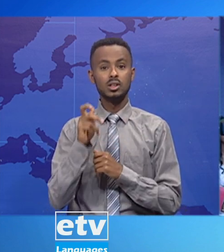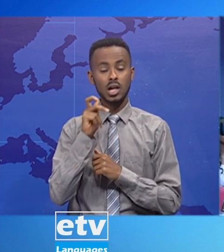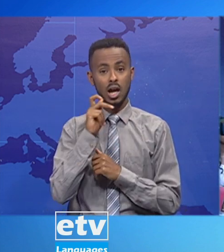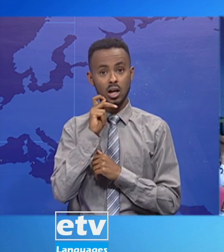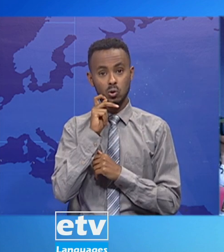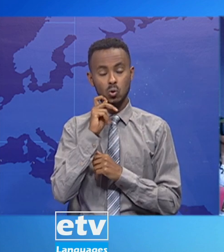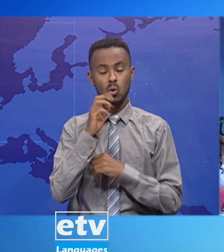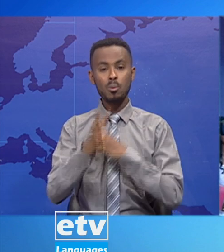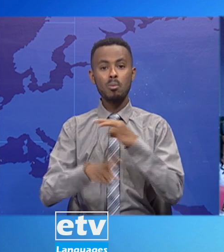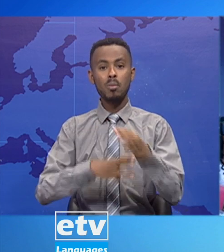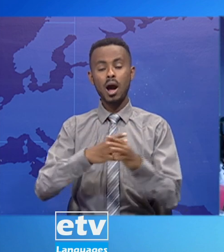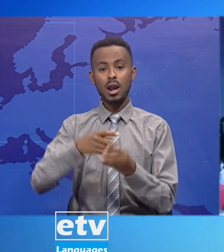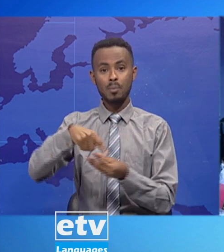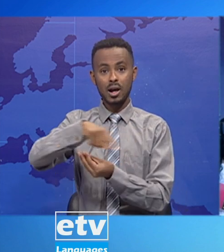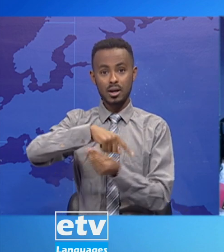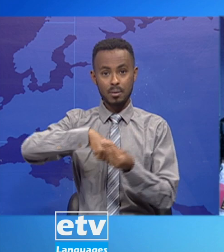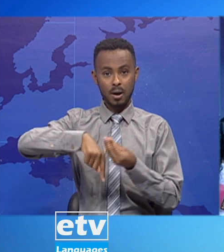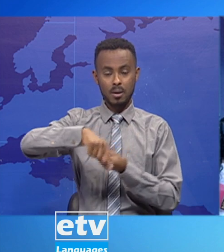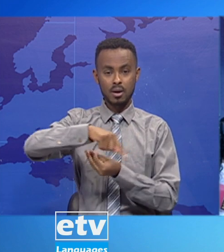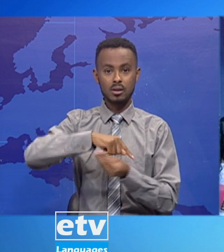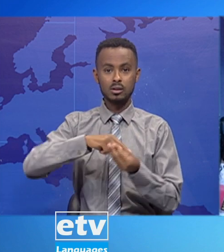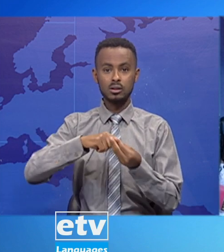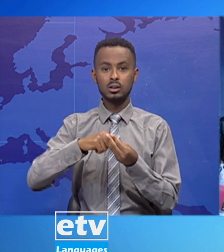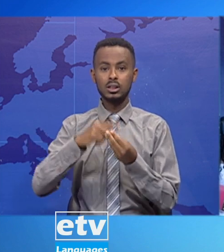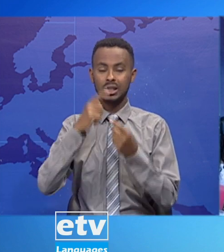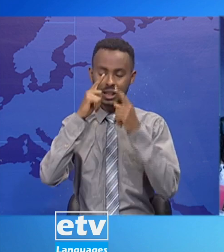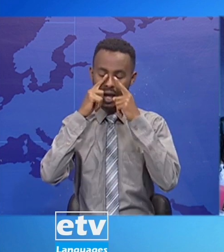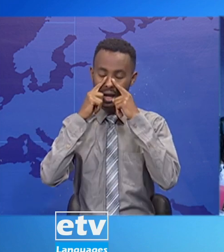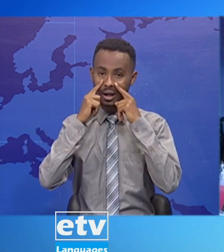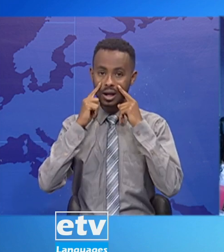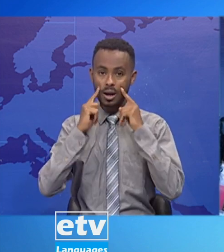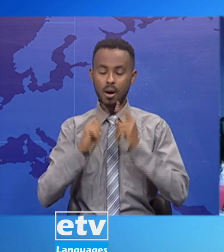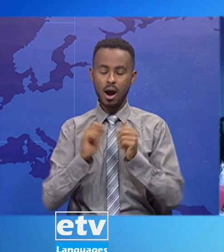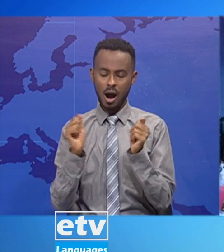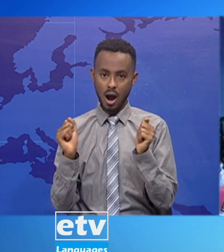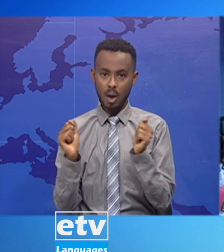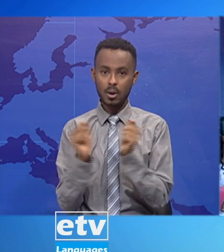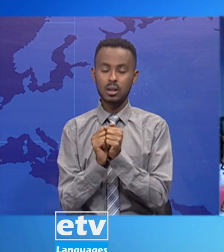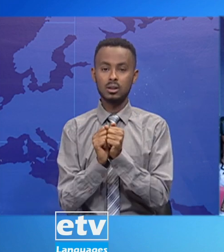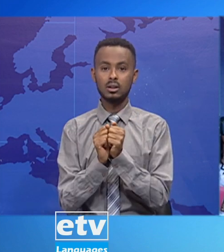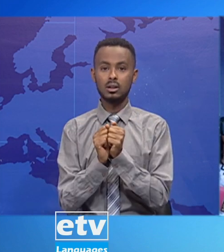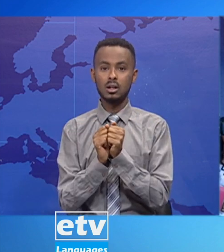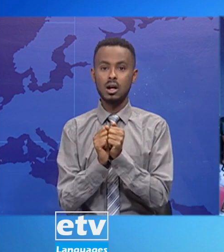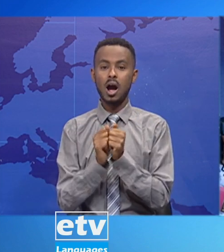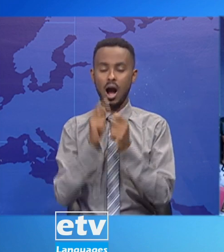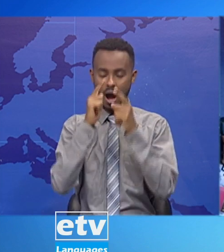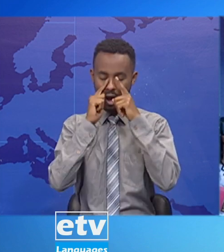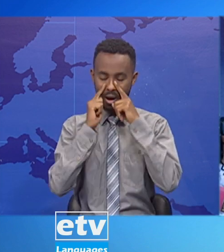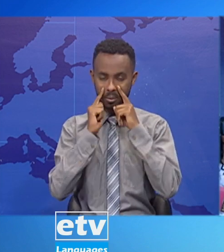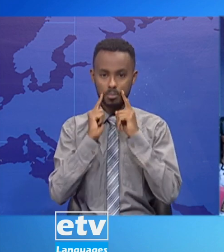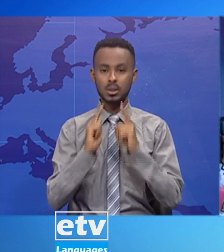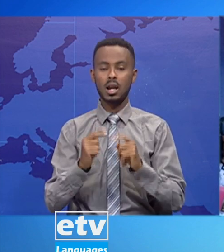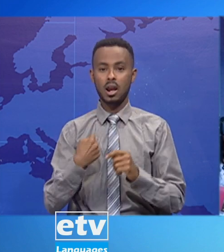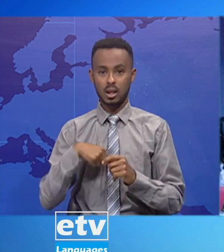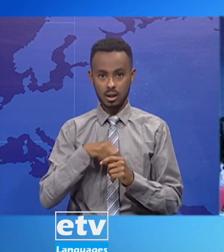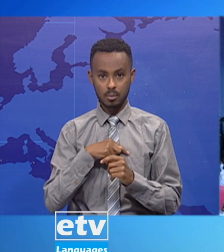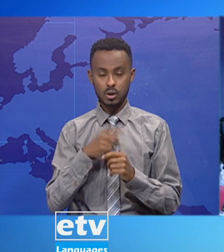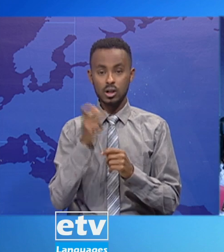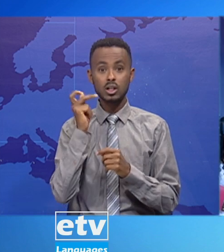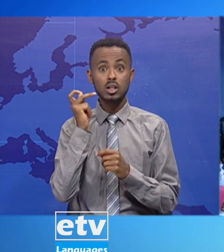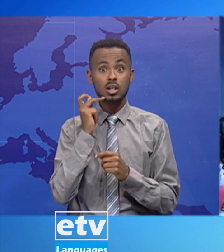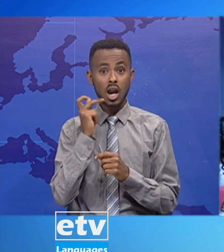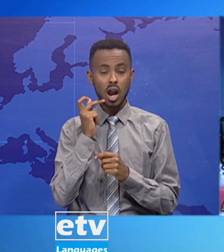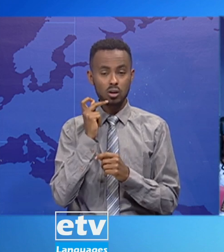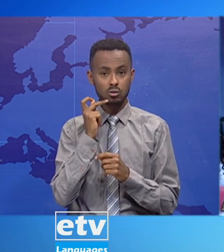ደራርቱ በአለም አደባባይ ስታነባ አብረናት አንብተናል። ደራርቱ